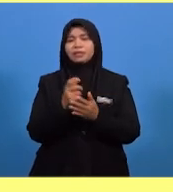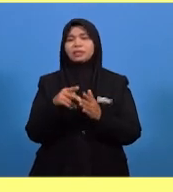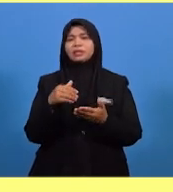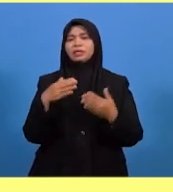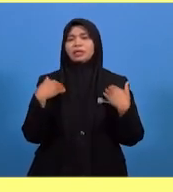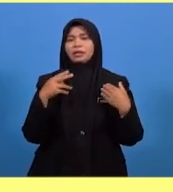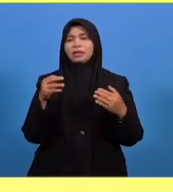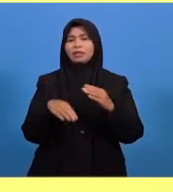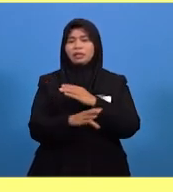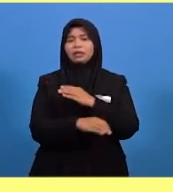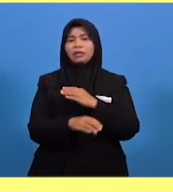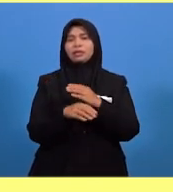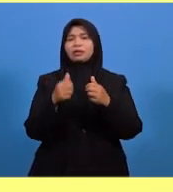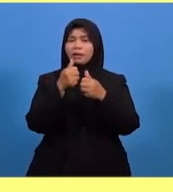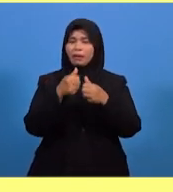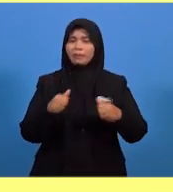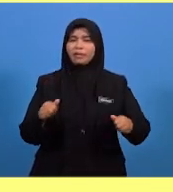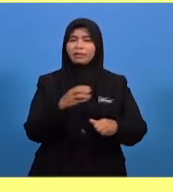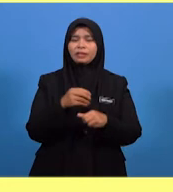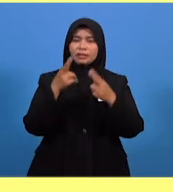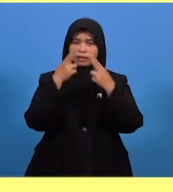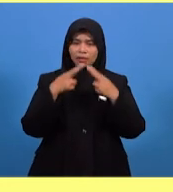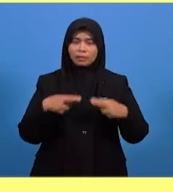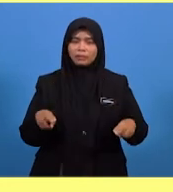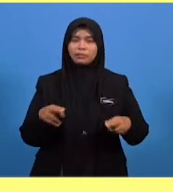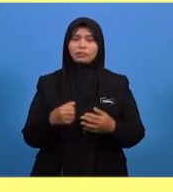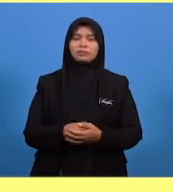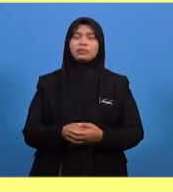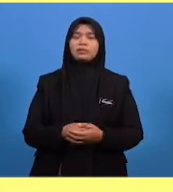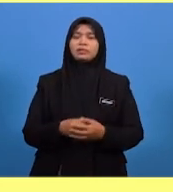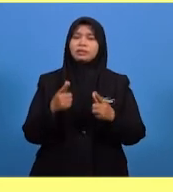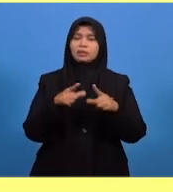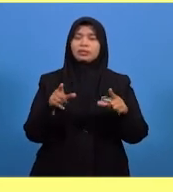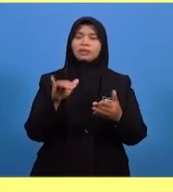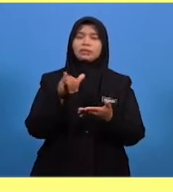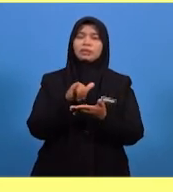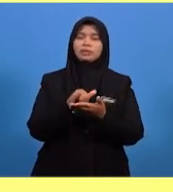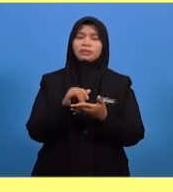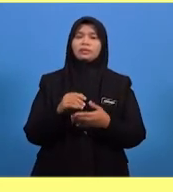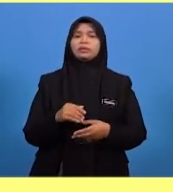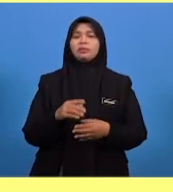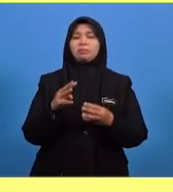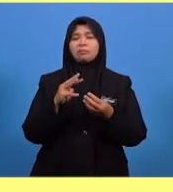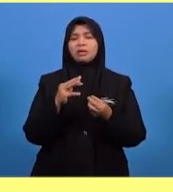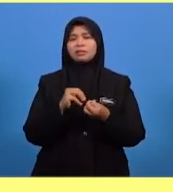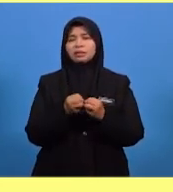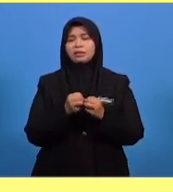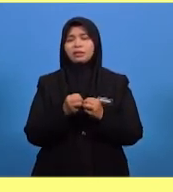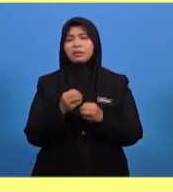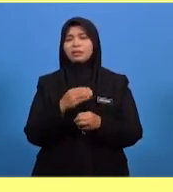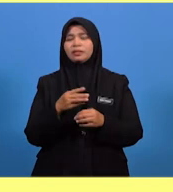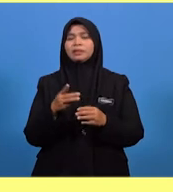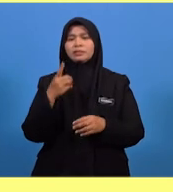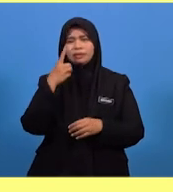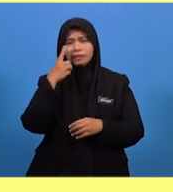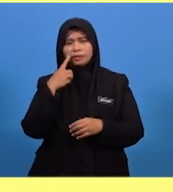keadaan negara sentiasa aman dan Harmoni Selain itu kesengsaraan dan penderitaan